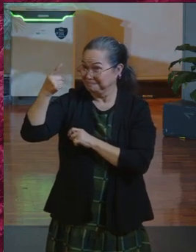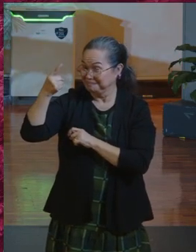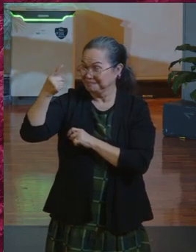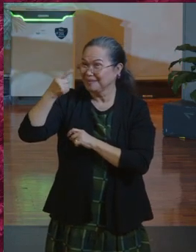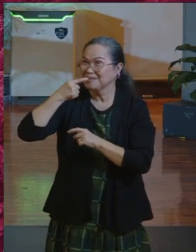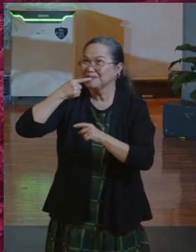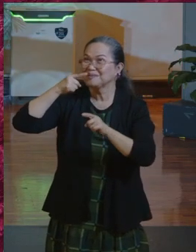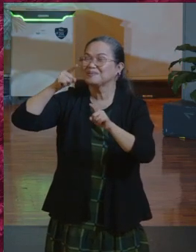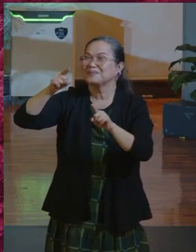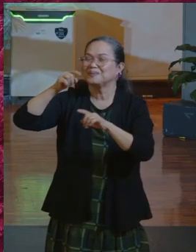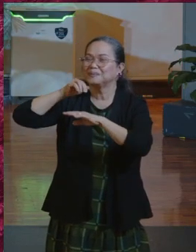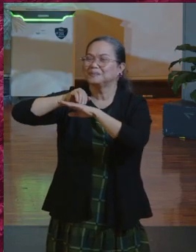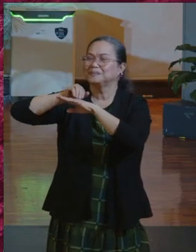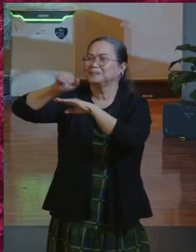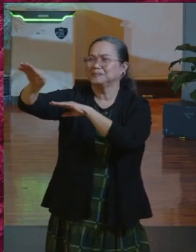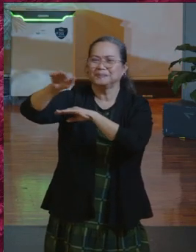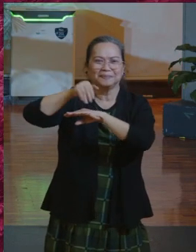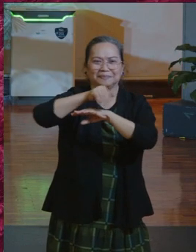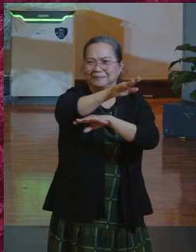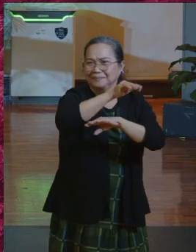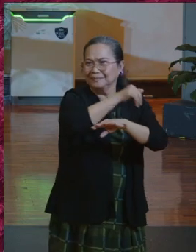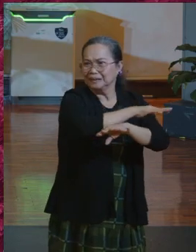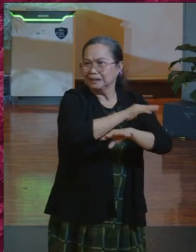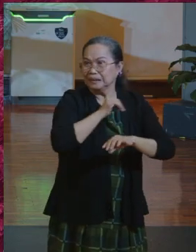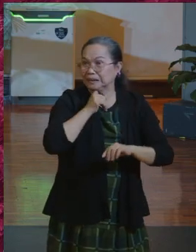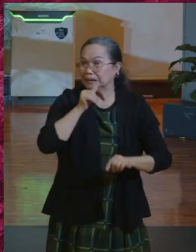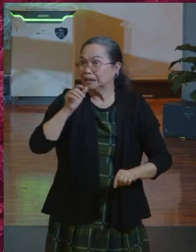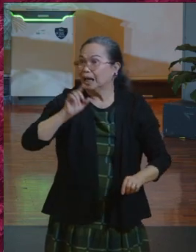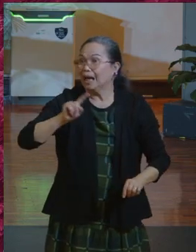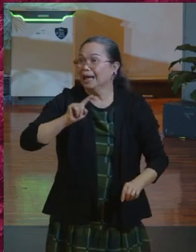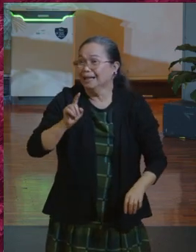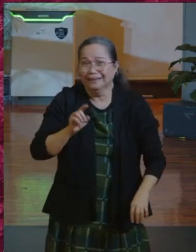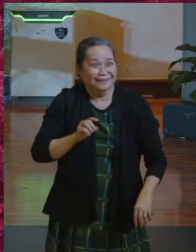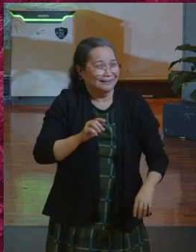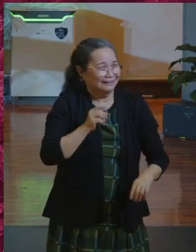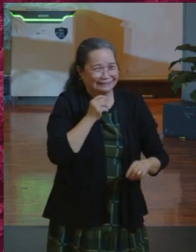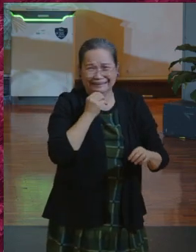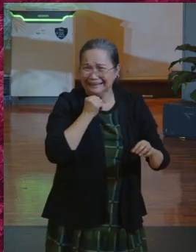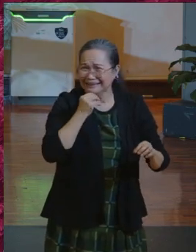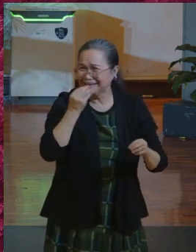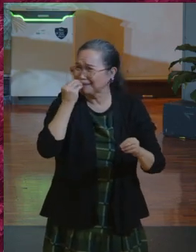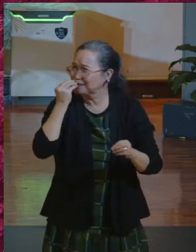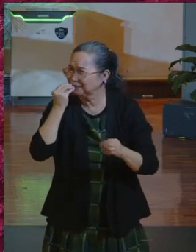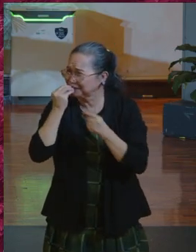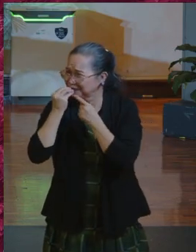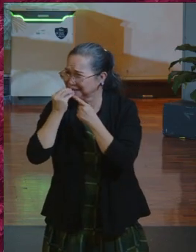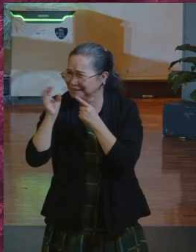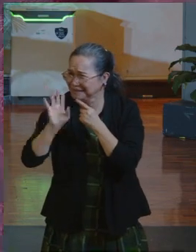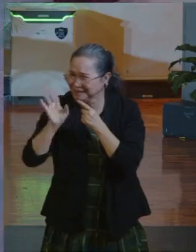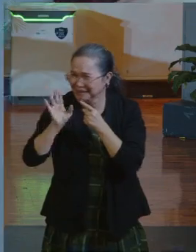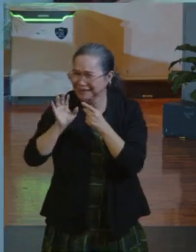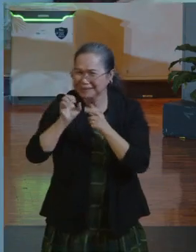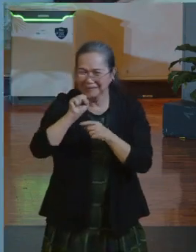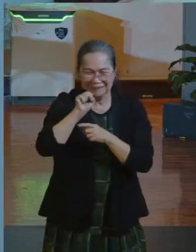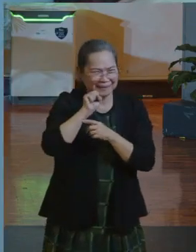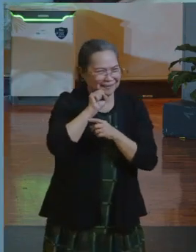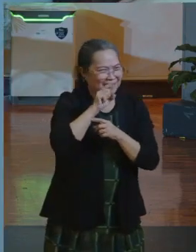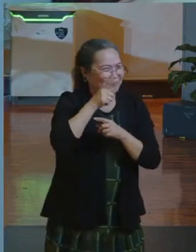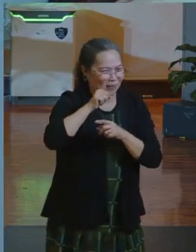pagsugo. So, hindi po siya seafood, no? Hindi po siya sugpo,